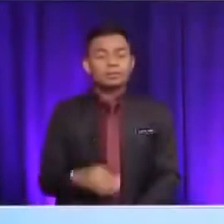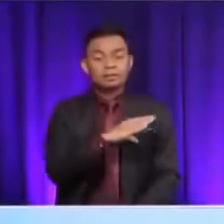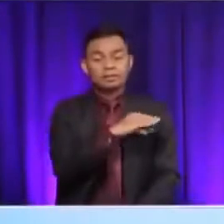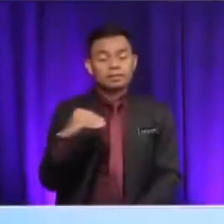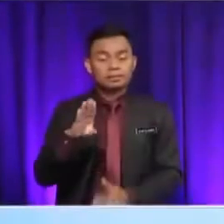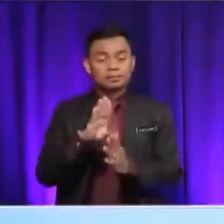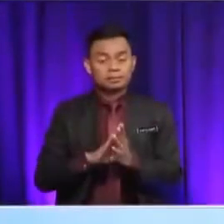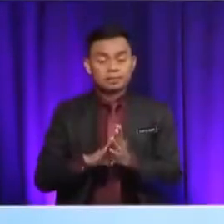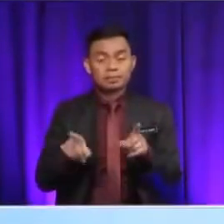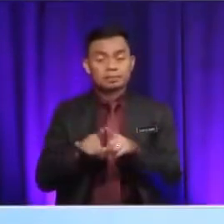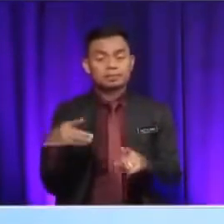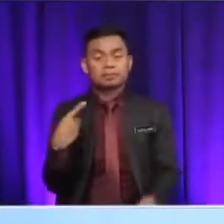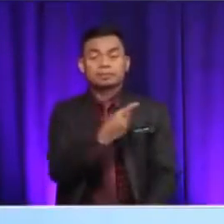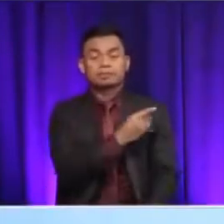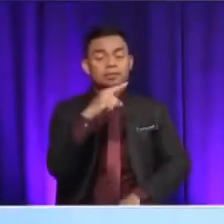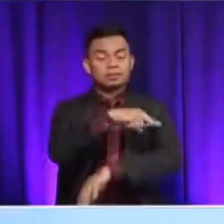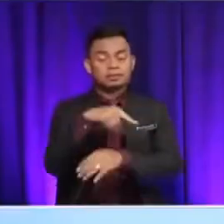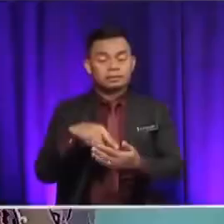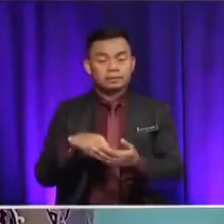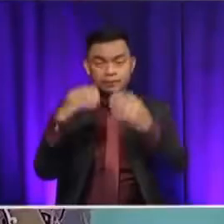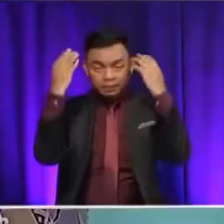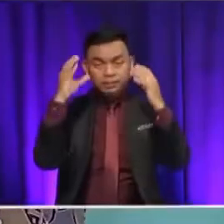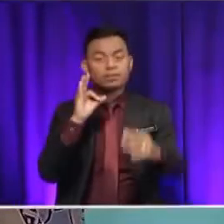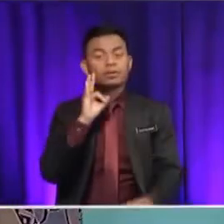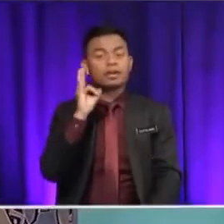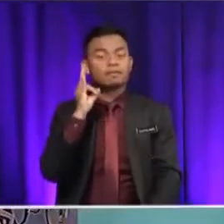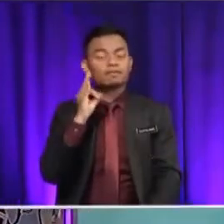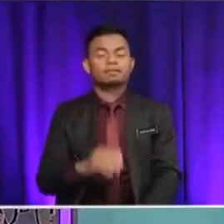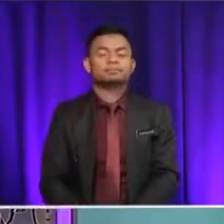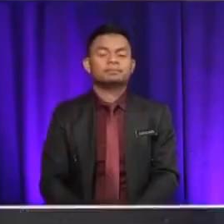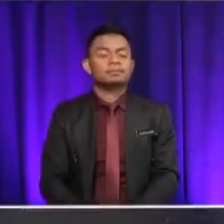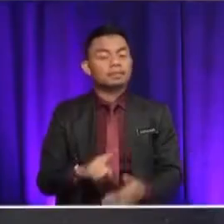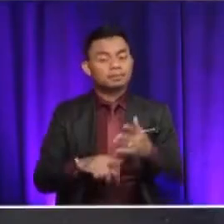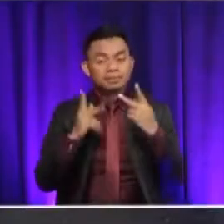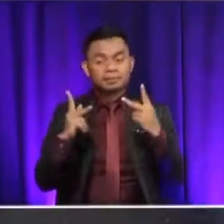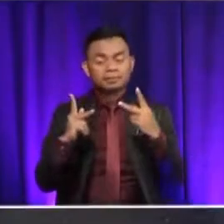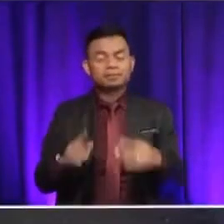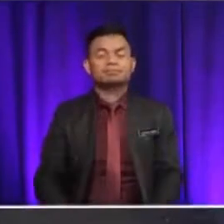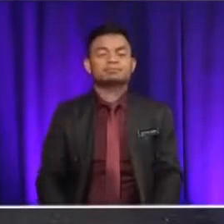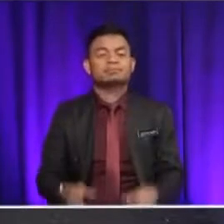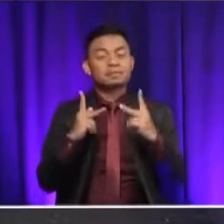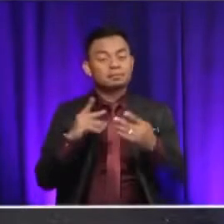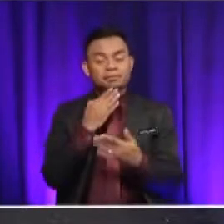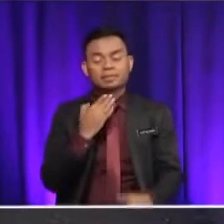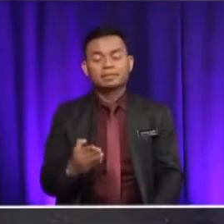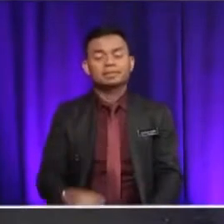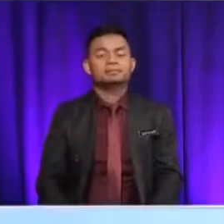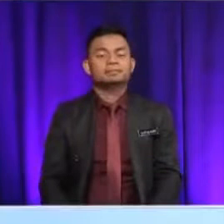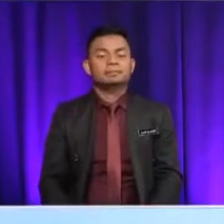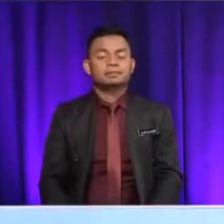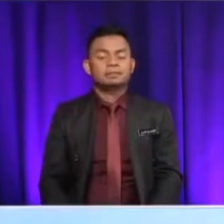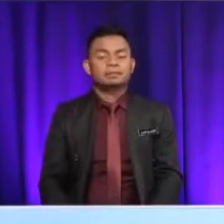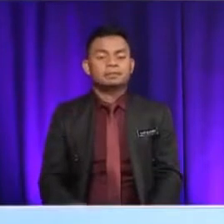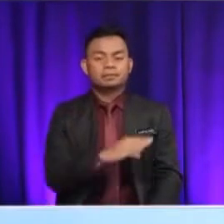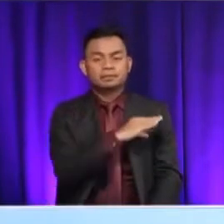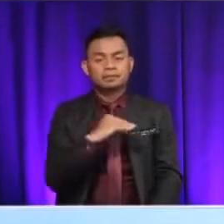Bersama kita pada hari ini adalah Cikgu Fazi. Hai Cikgu, apa khabar? Hai Sean, khabar baik. Okey Cikgu, dan saya